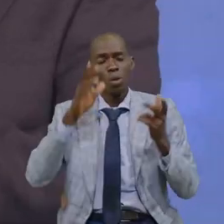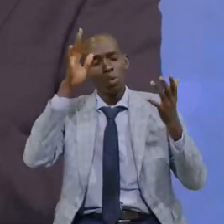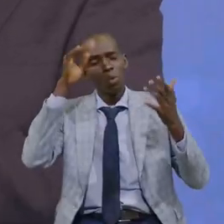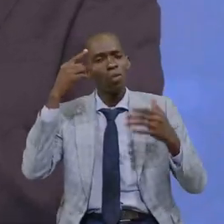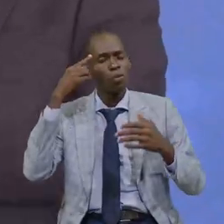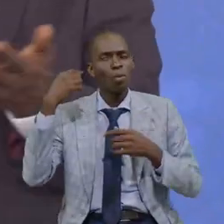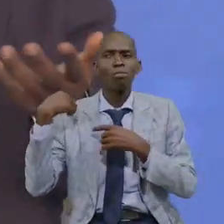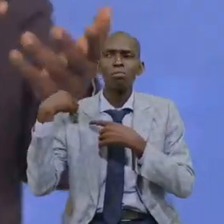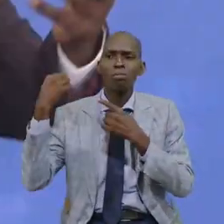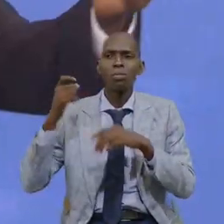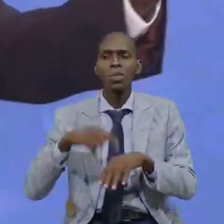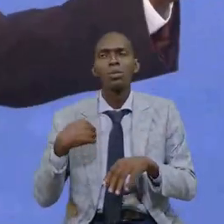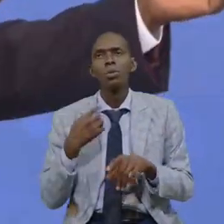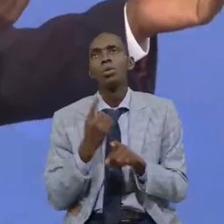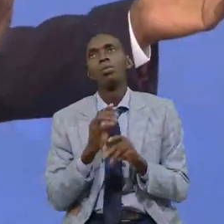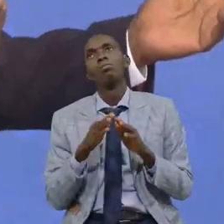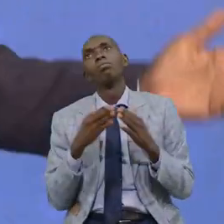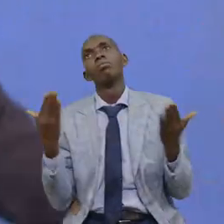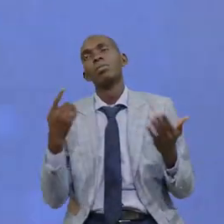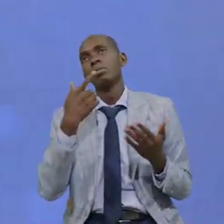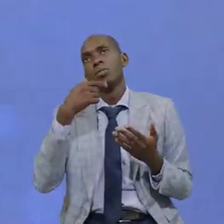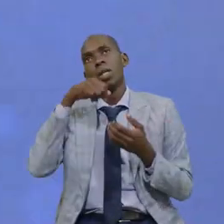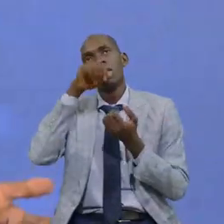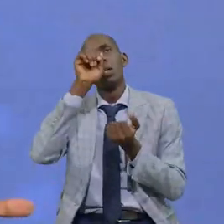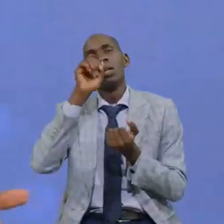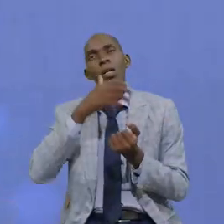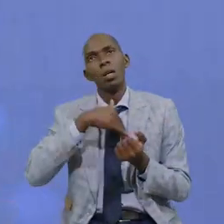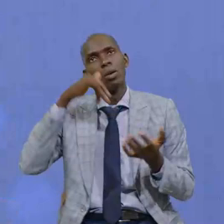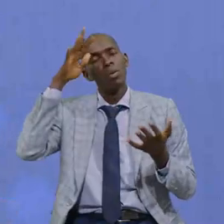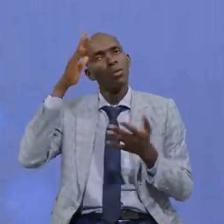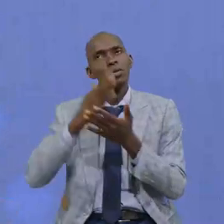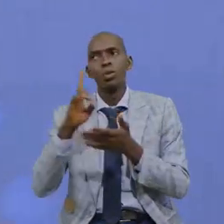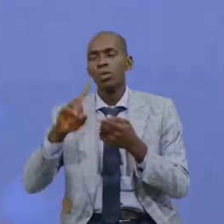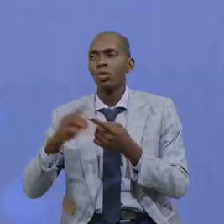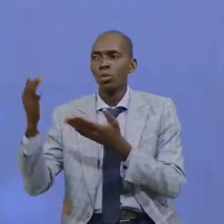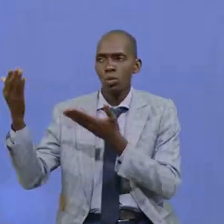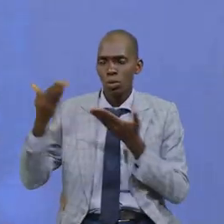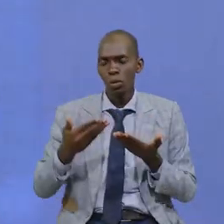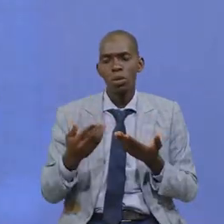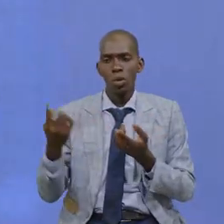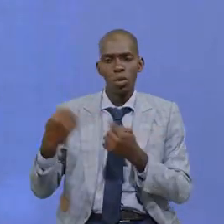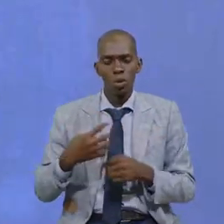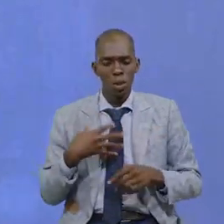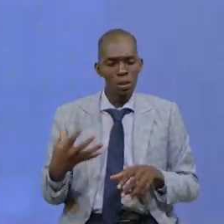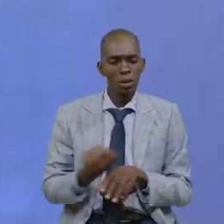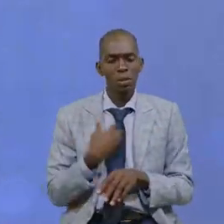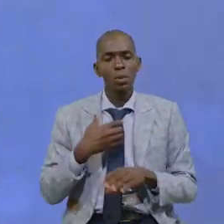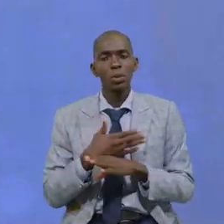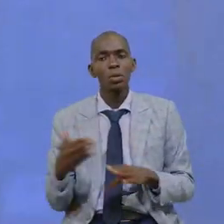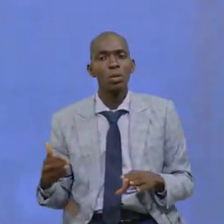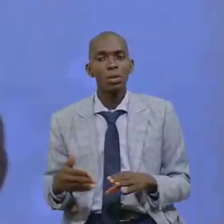attendant, hein, oh, nous ouvrons la bouche et nous disons que quelqu'un là-bas vienne, me fasse lever,